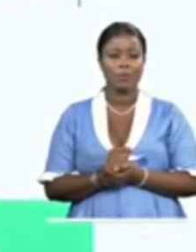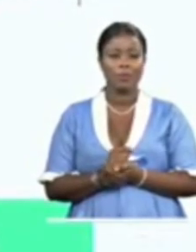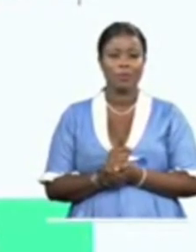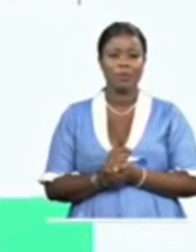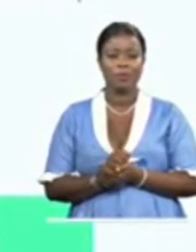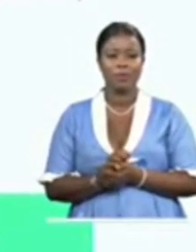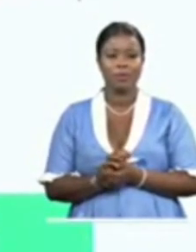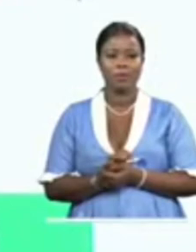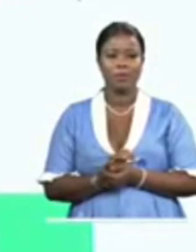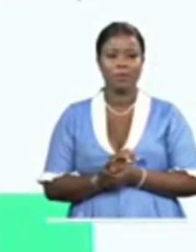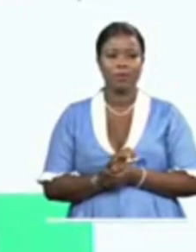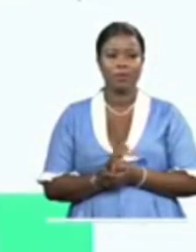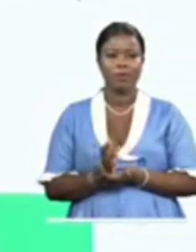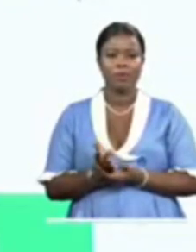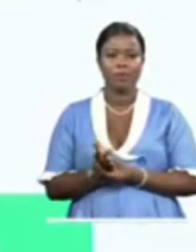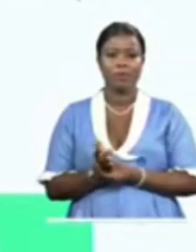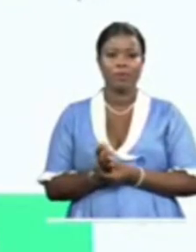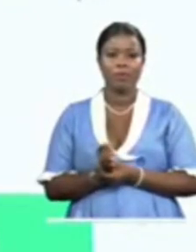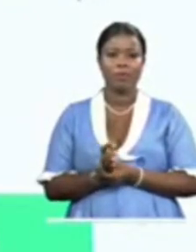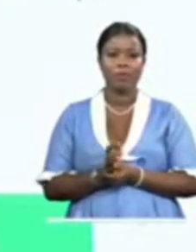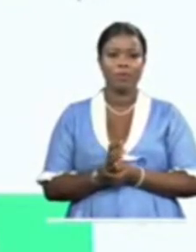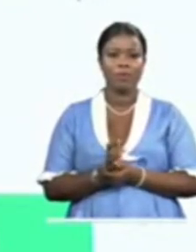africain africain